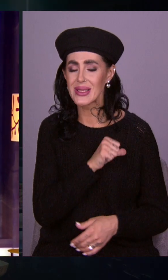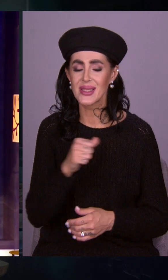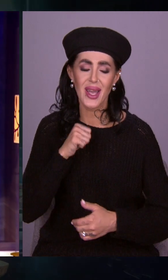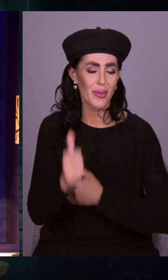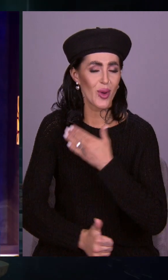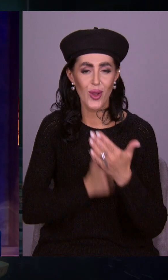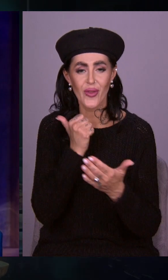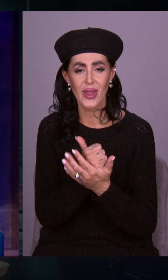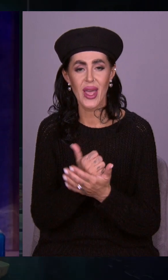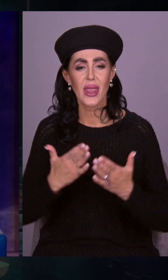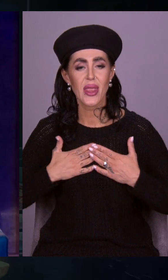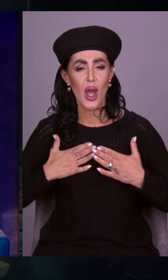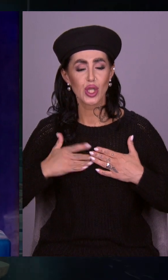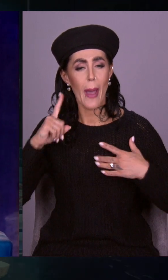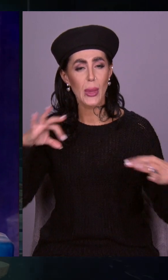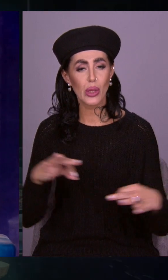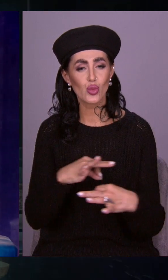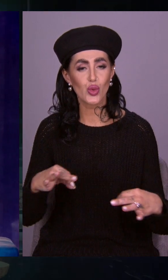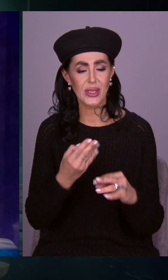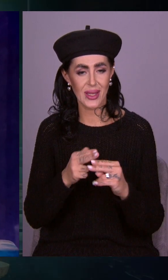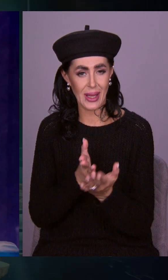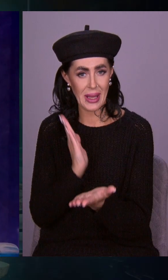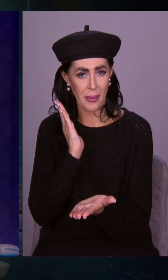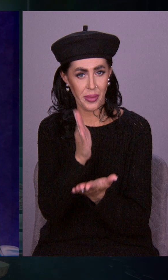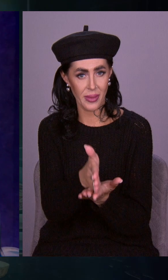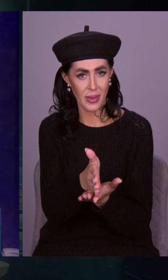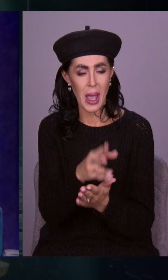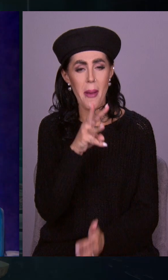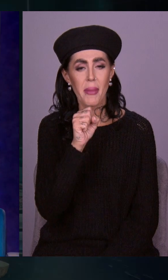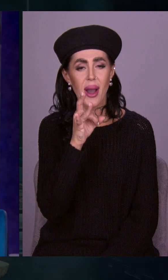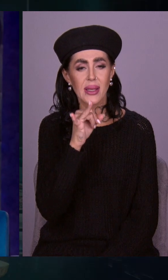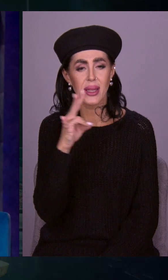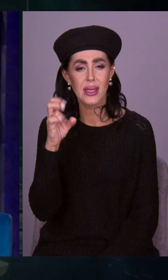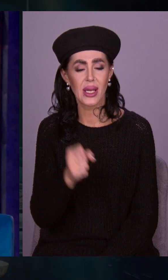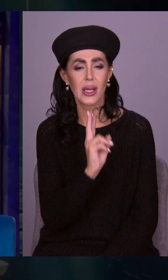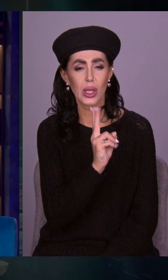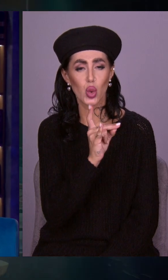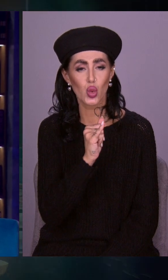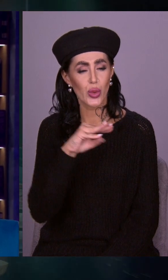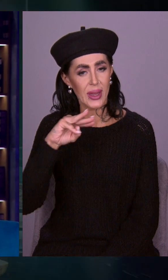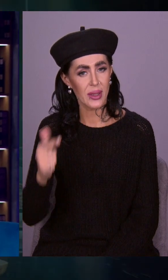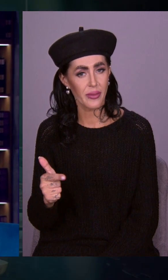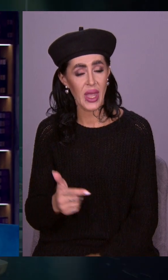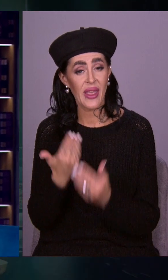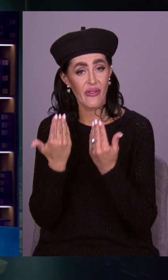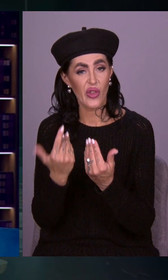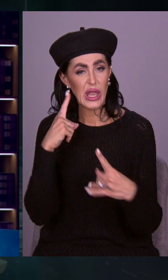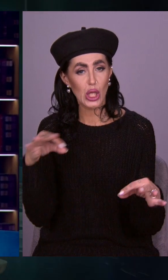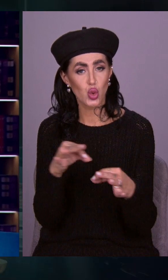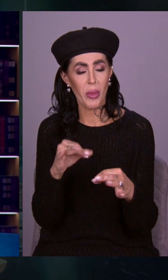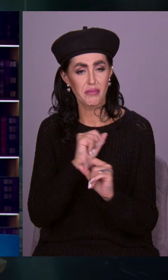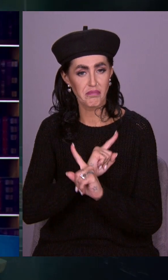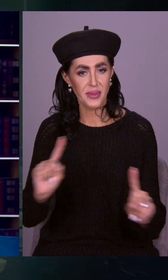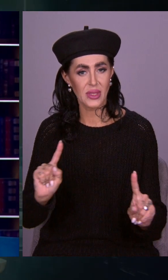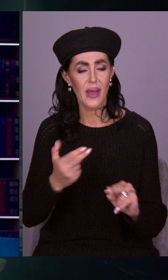найголовнішою нашою музиканткою в цьому напрямку є Марина Круть? Почнемо з того, що її інструментом є бандура.